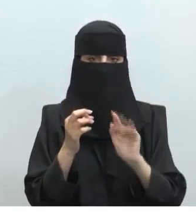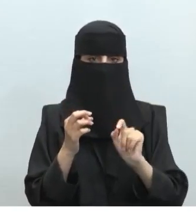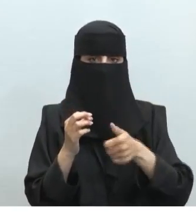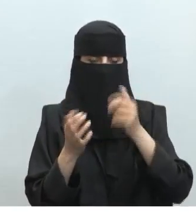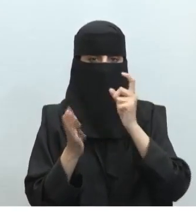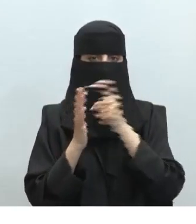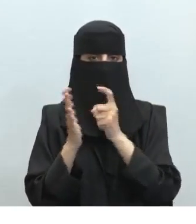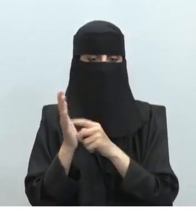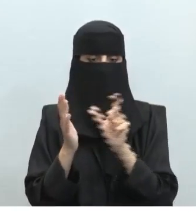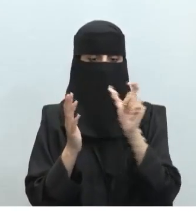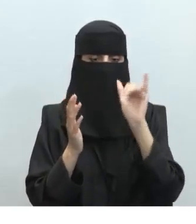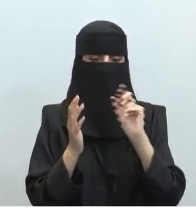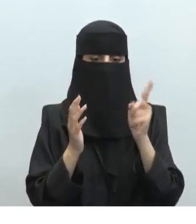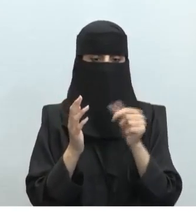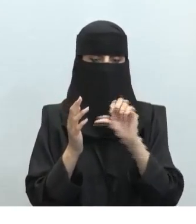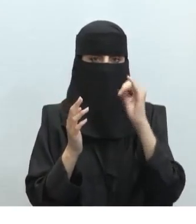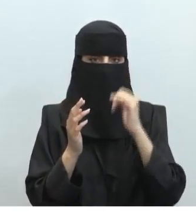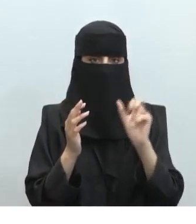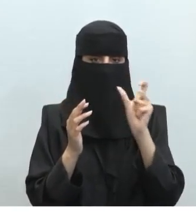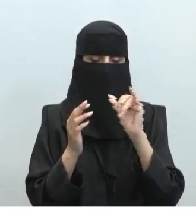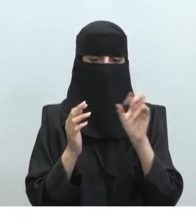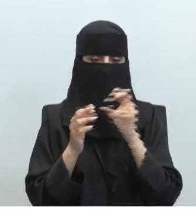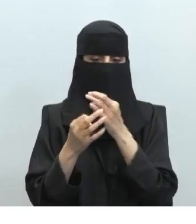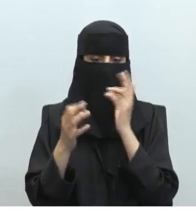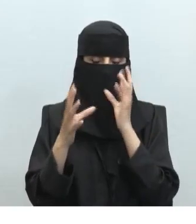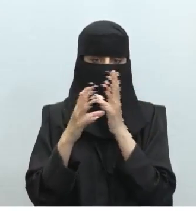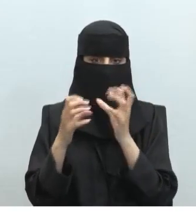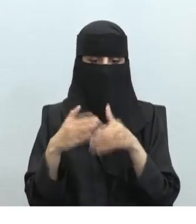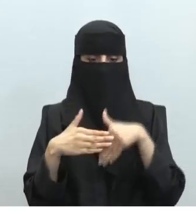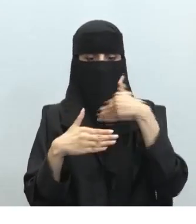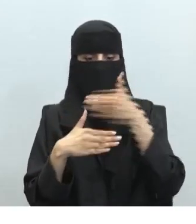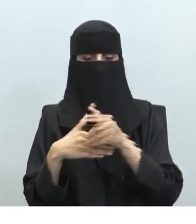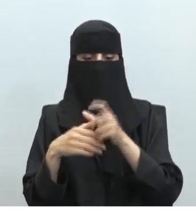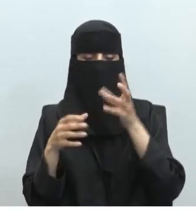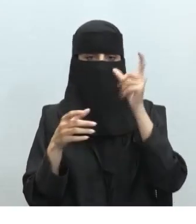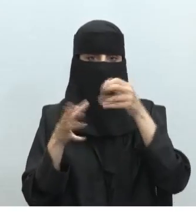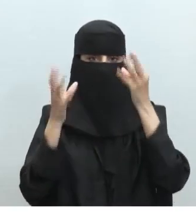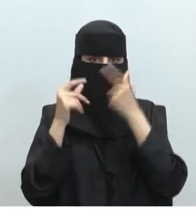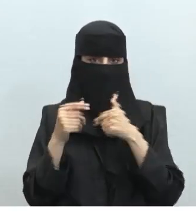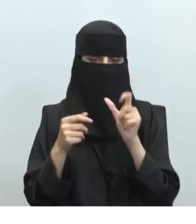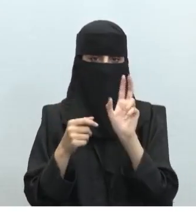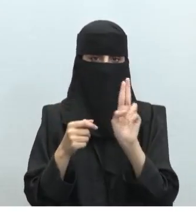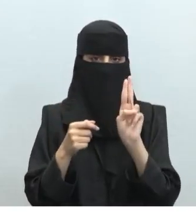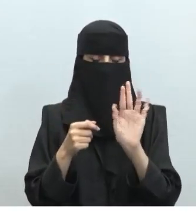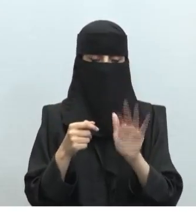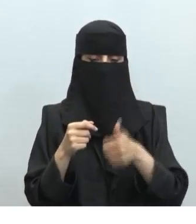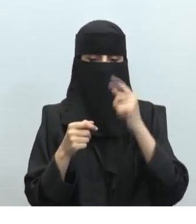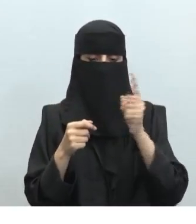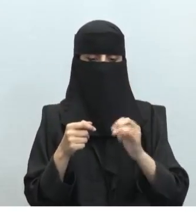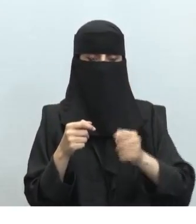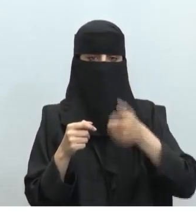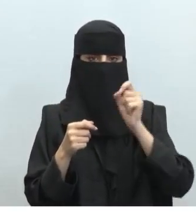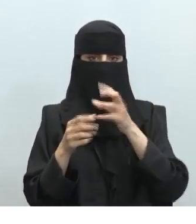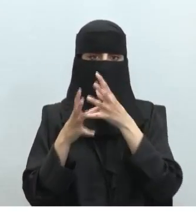قام وحلل كميه القواعد النيتروجينيه كميه الادينين وذكر بانها تساوي كميه الثايمين كذلك ذكر ان كميه